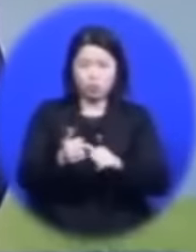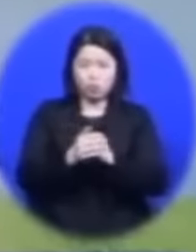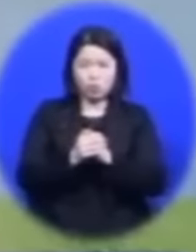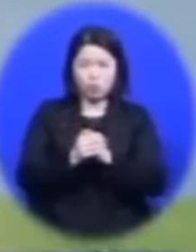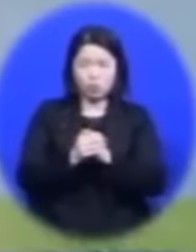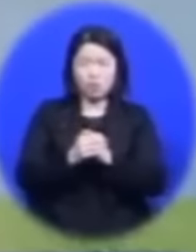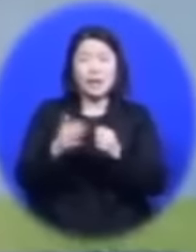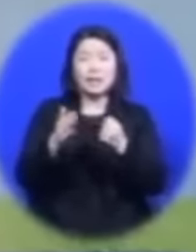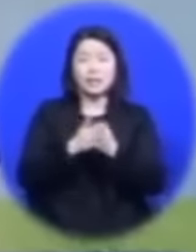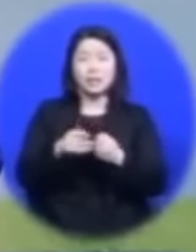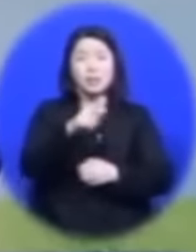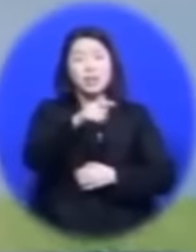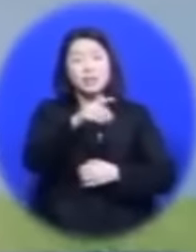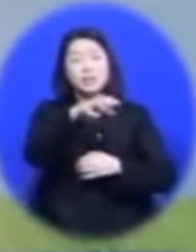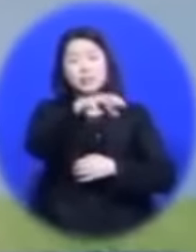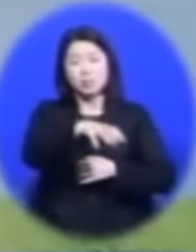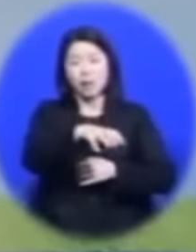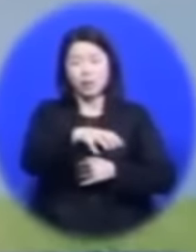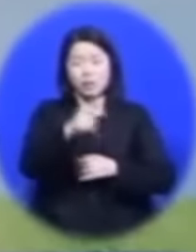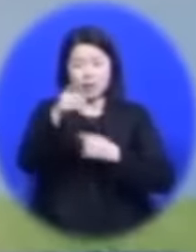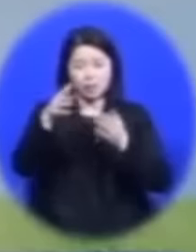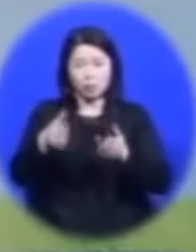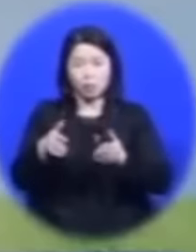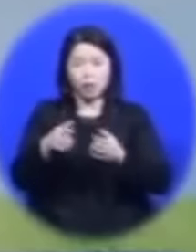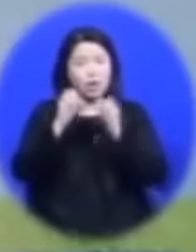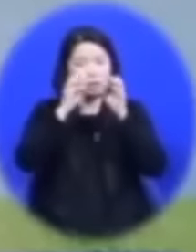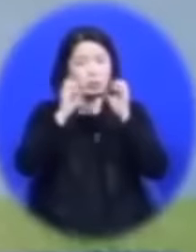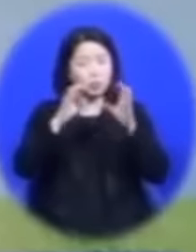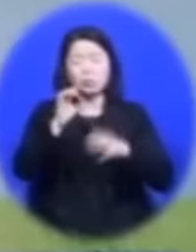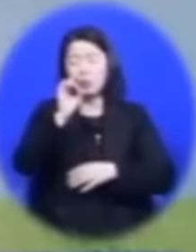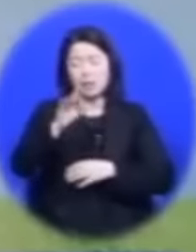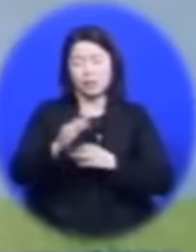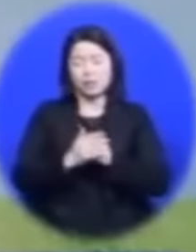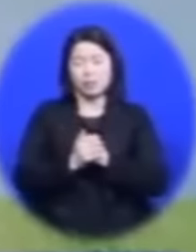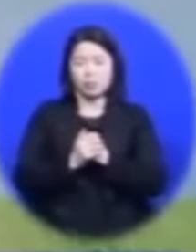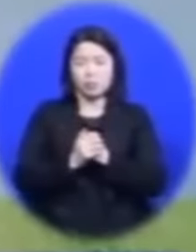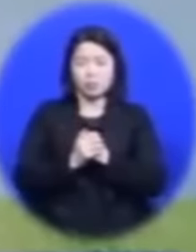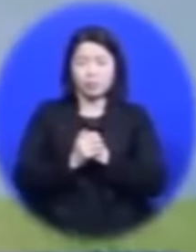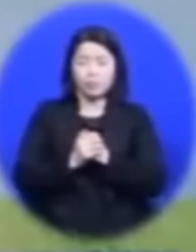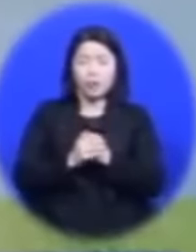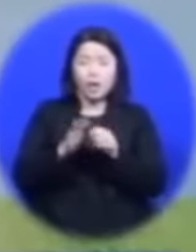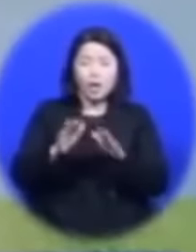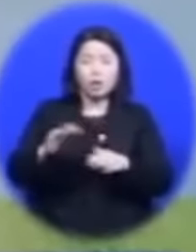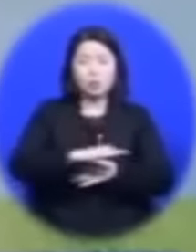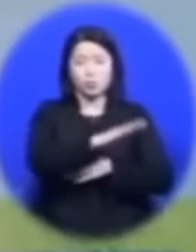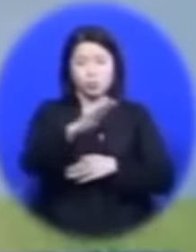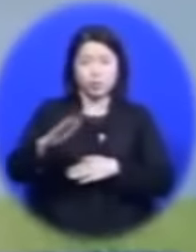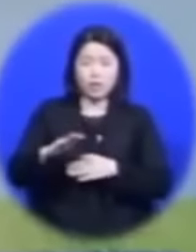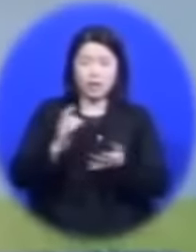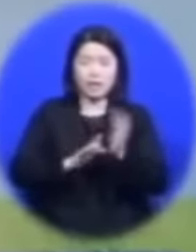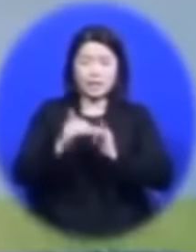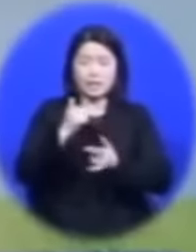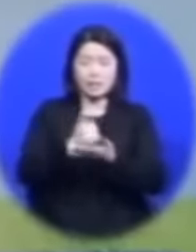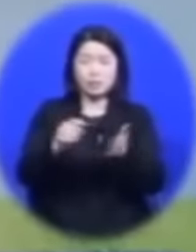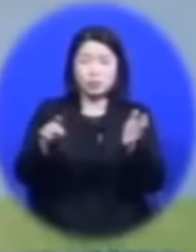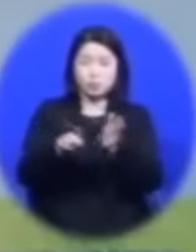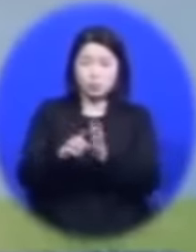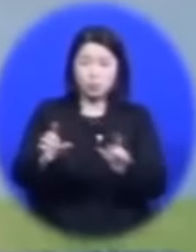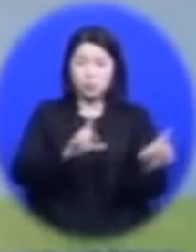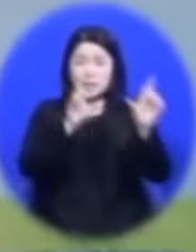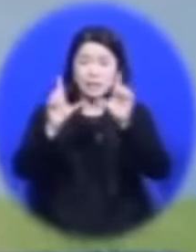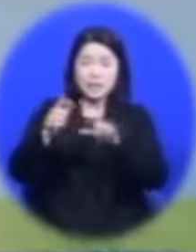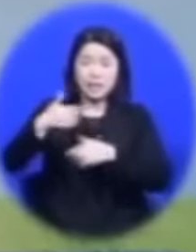그래서 한동안에는 그 마을에는 전도도 되지 않았었습니다. 자, 우리가 예수를 믿고 살아가는